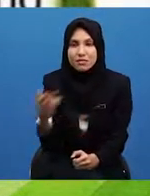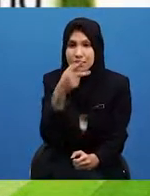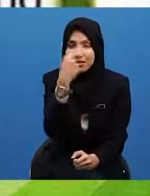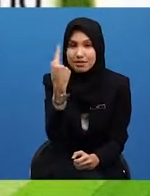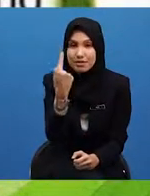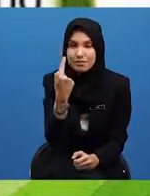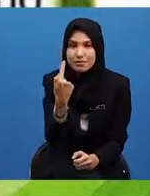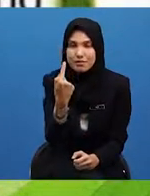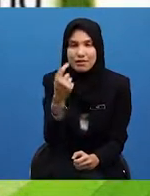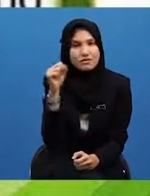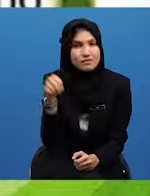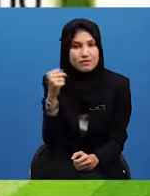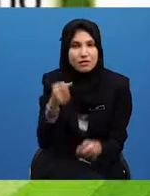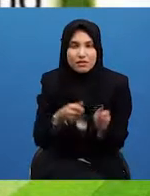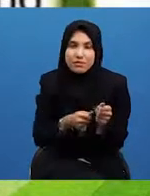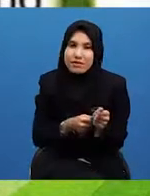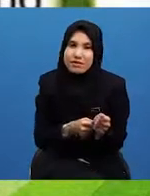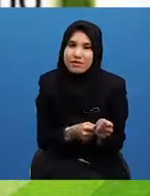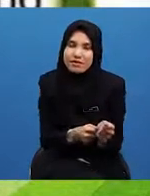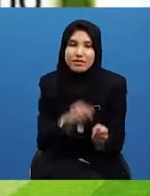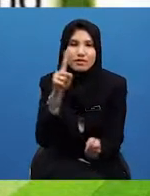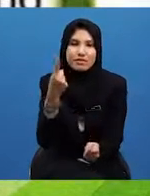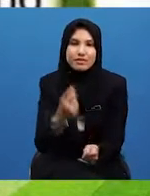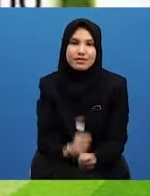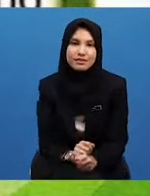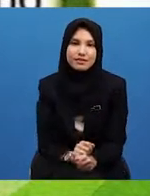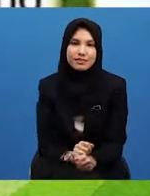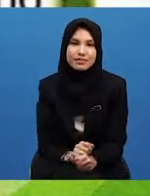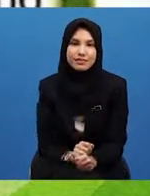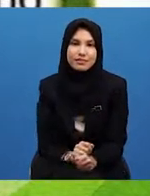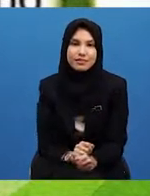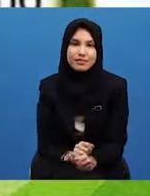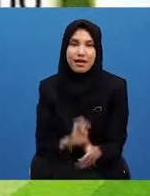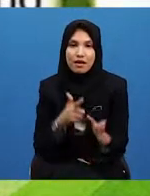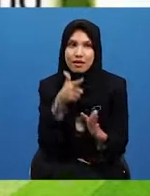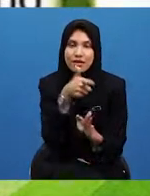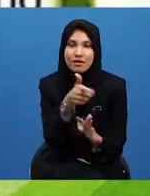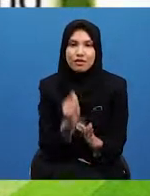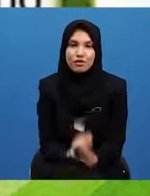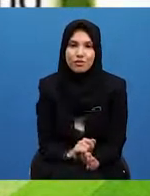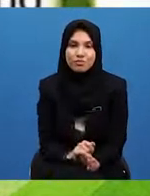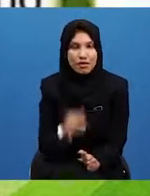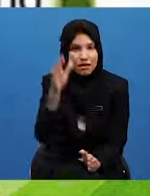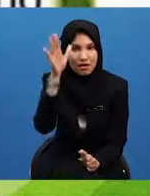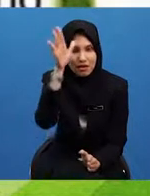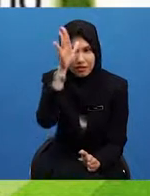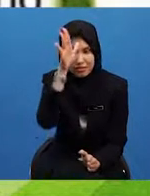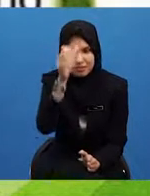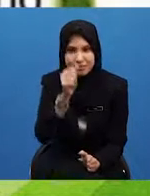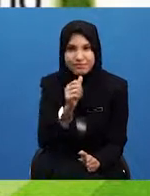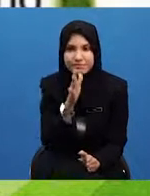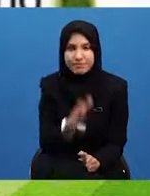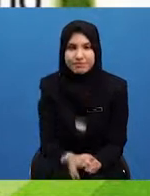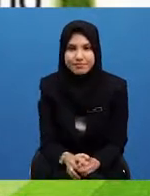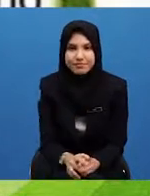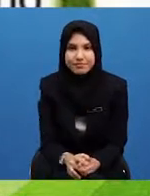yang asyik mengekori news Harjo lalu ibunya menerangkan